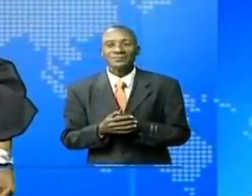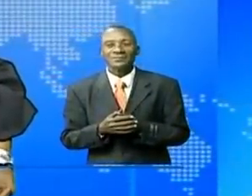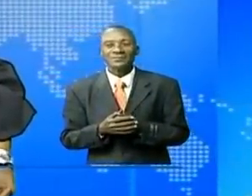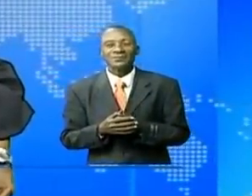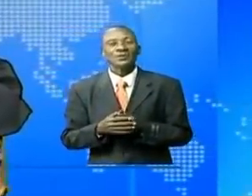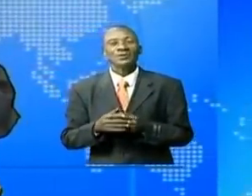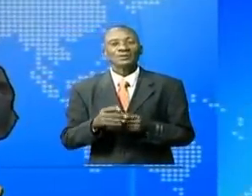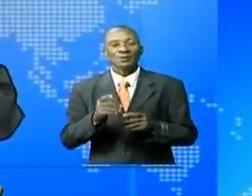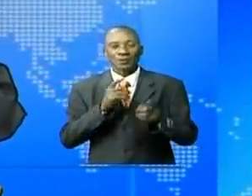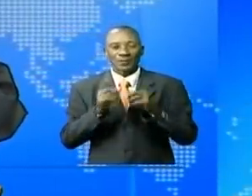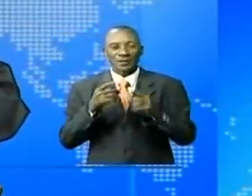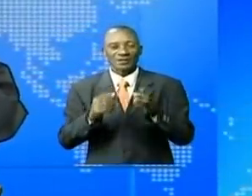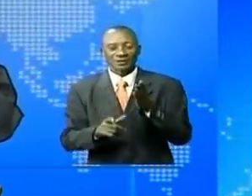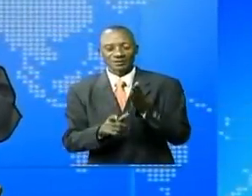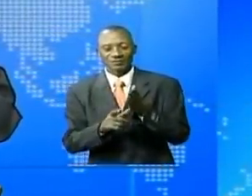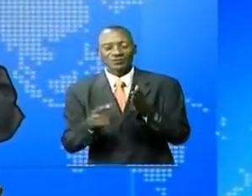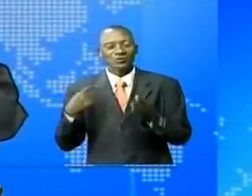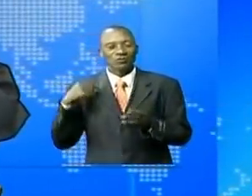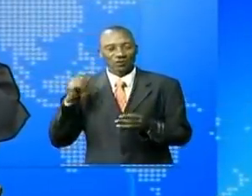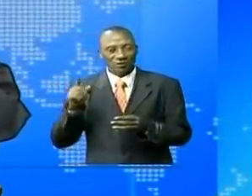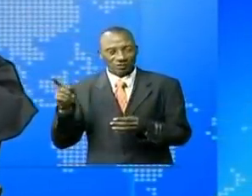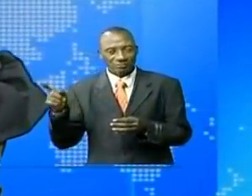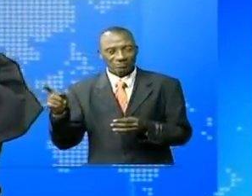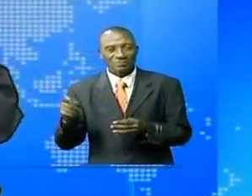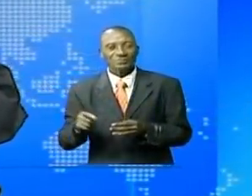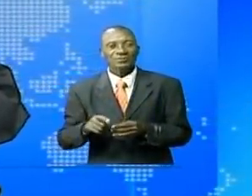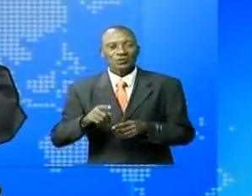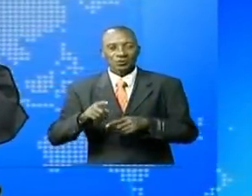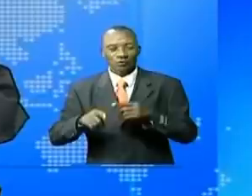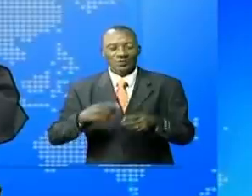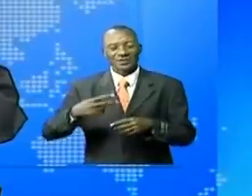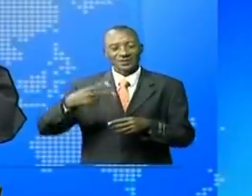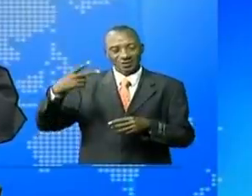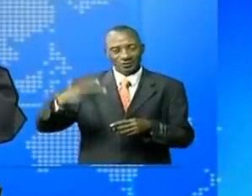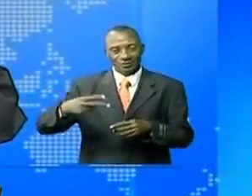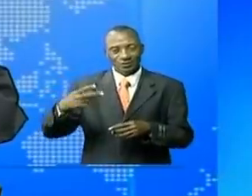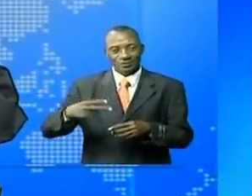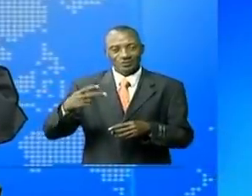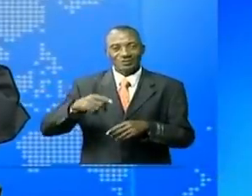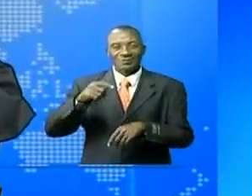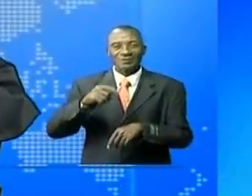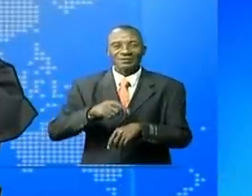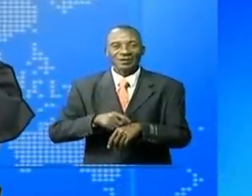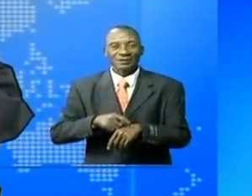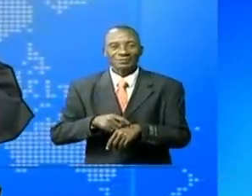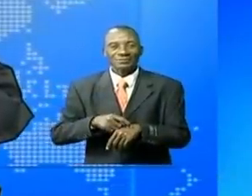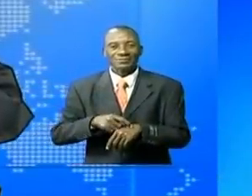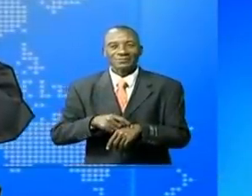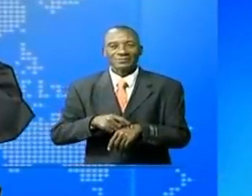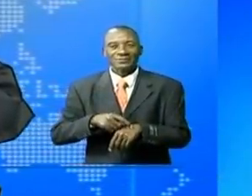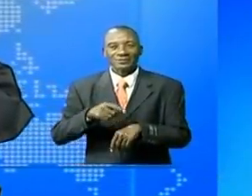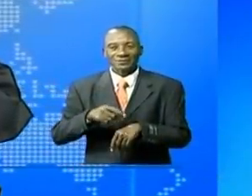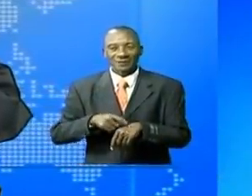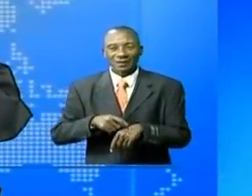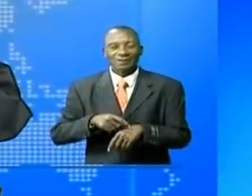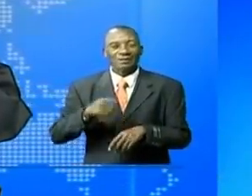délinquants. Le vice-gouverneur vient de lancer la deuxième phase de l'opération chez Gezero, opération entérinée par leur transfert